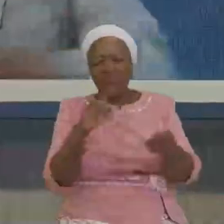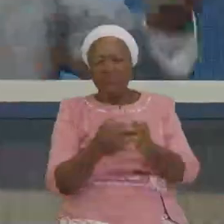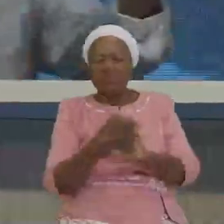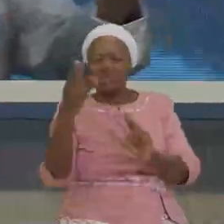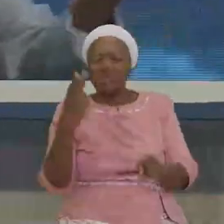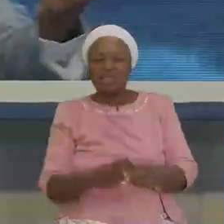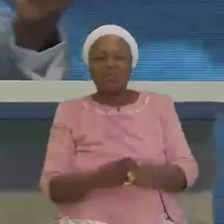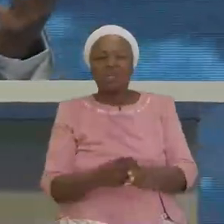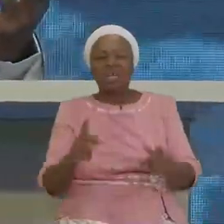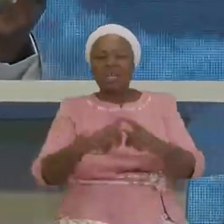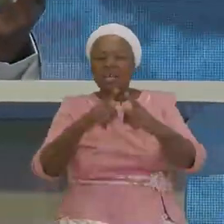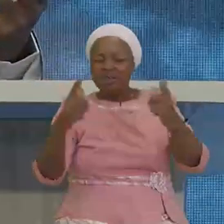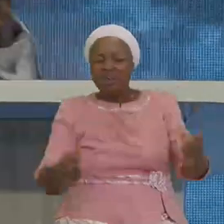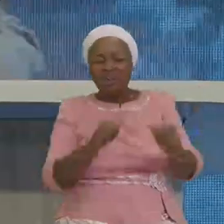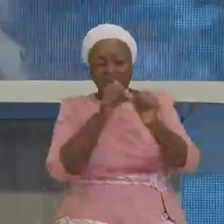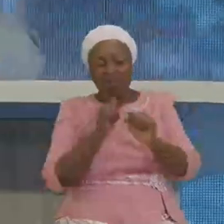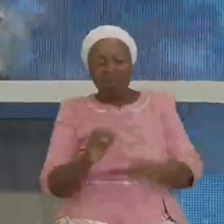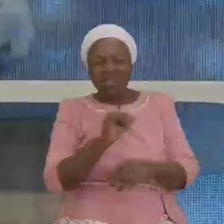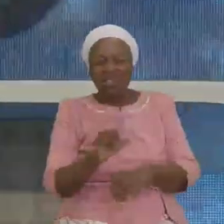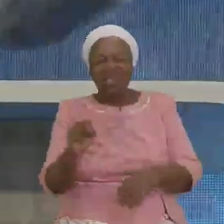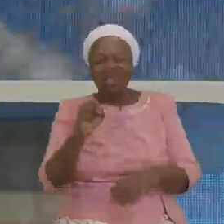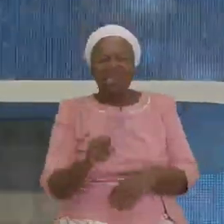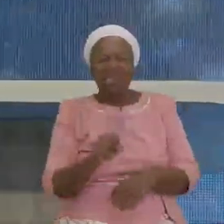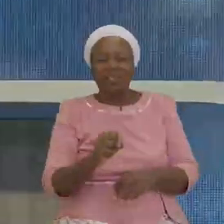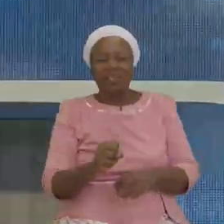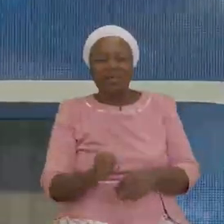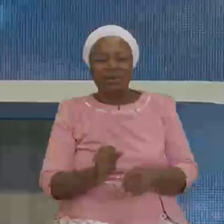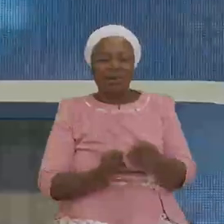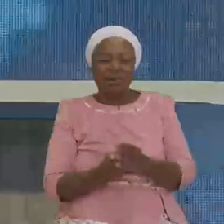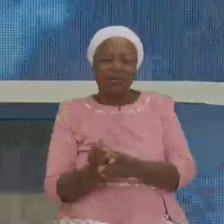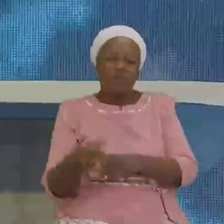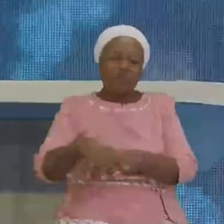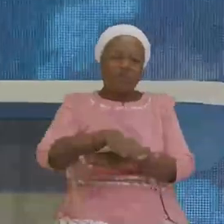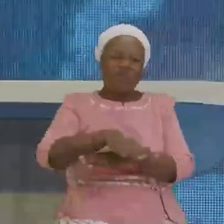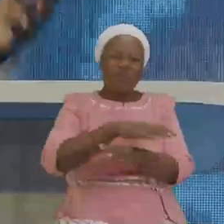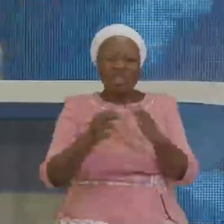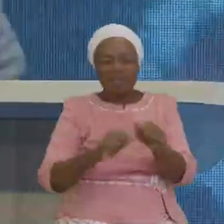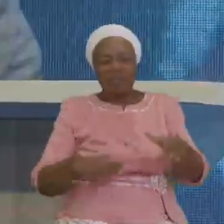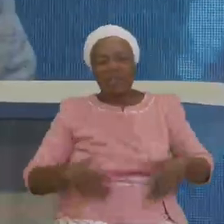malades guéris, les opprimés délivrés de grandes bénédictions.